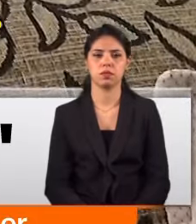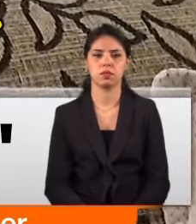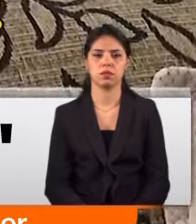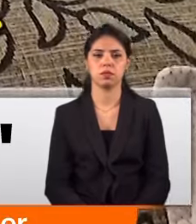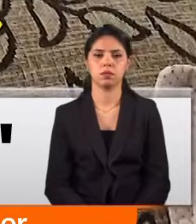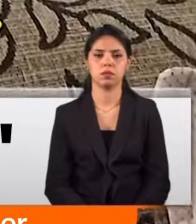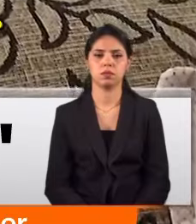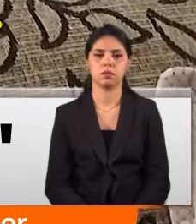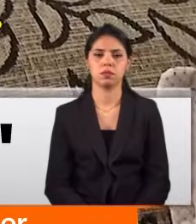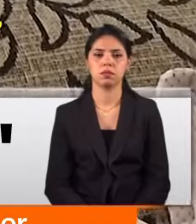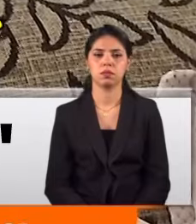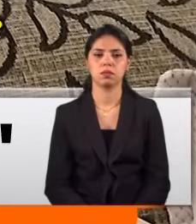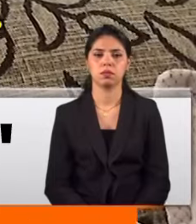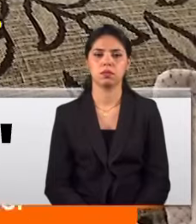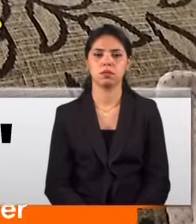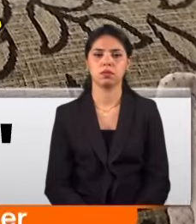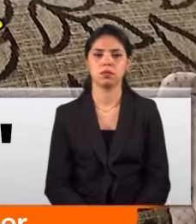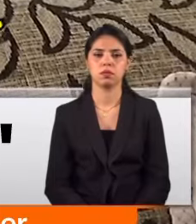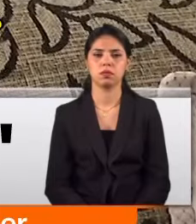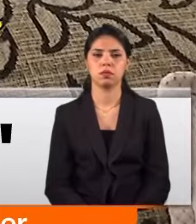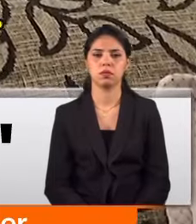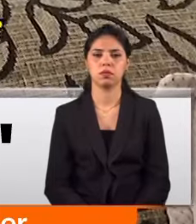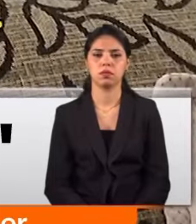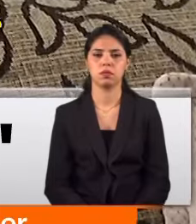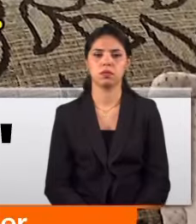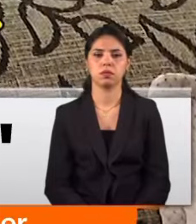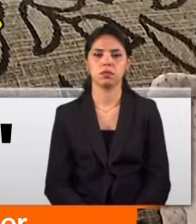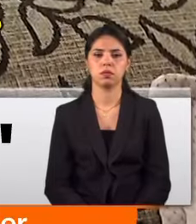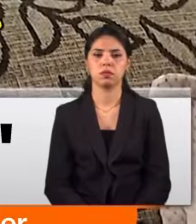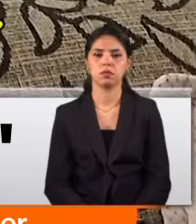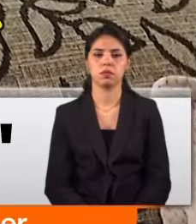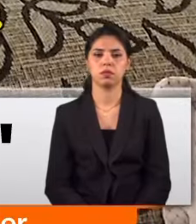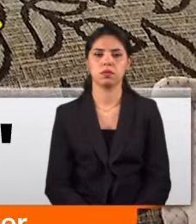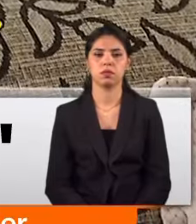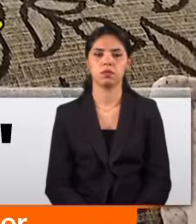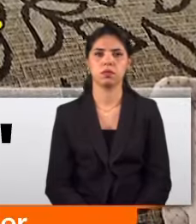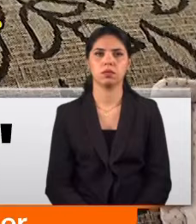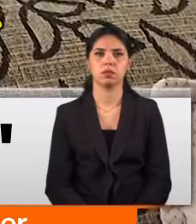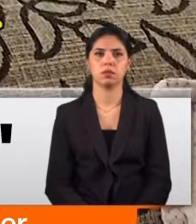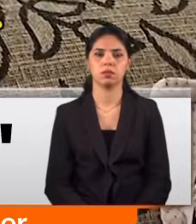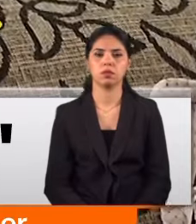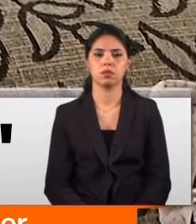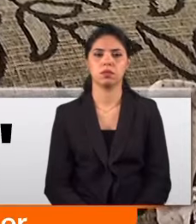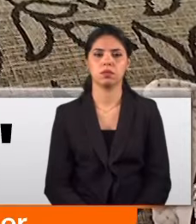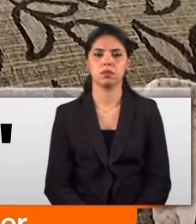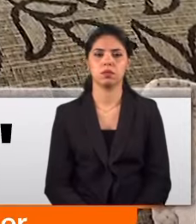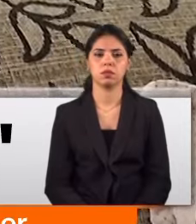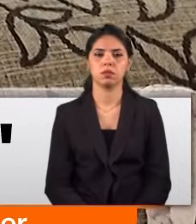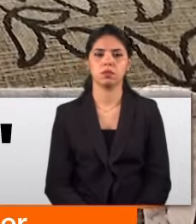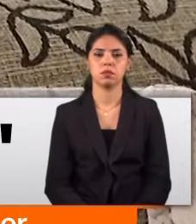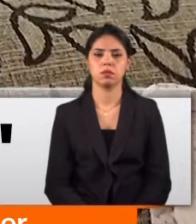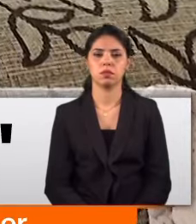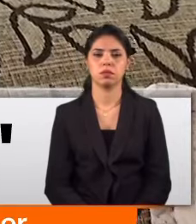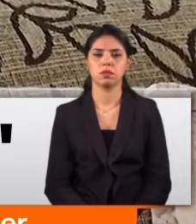Hepimizi kandırdı, sizleri de kandırdı, bizi de kandırdı. Geleceğim dedi, gelmedi. Gitti bir yıllık ev kiraladı